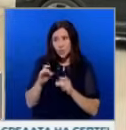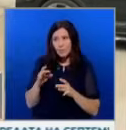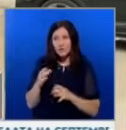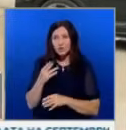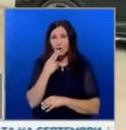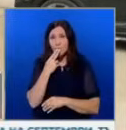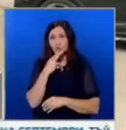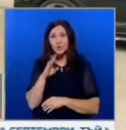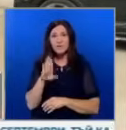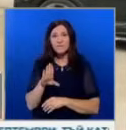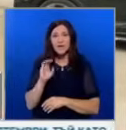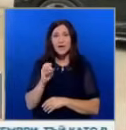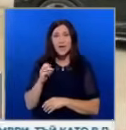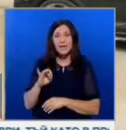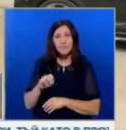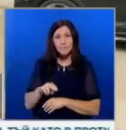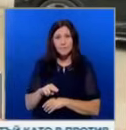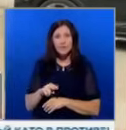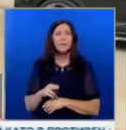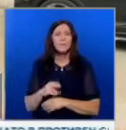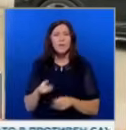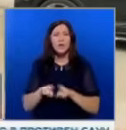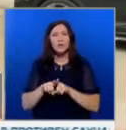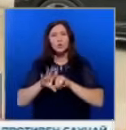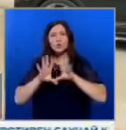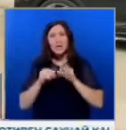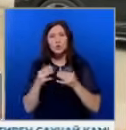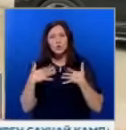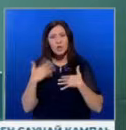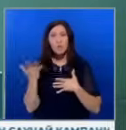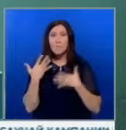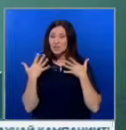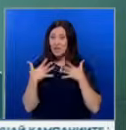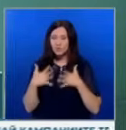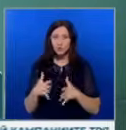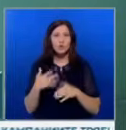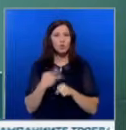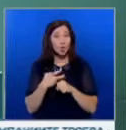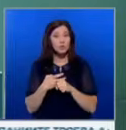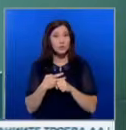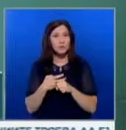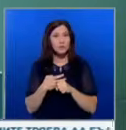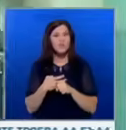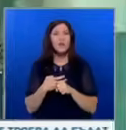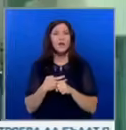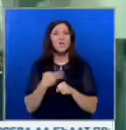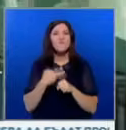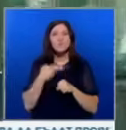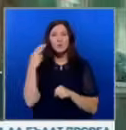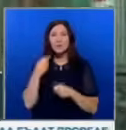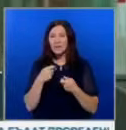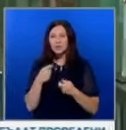вейп, те наречена вейпинг. Като цяло състоянието ѝ беше влошено. Лекарите в болницата в Пазарджик настояват